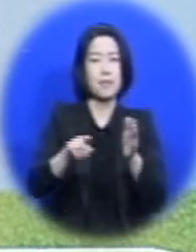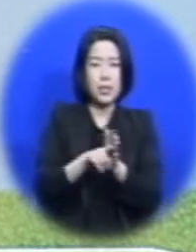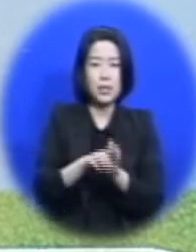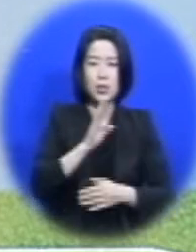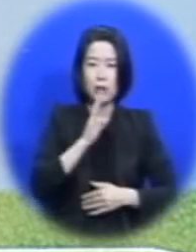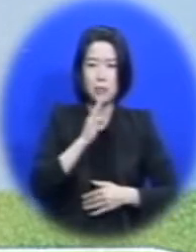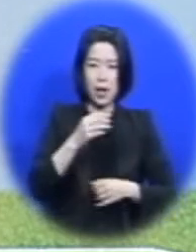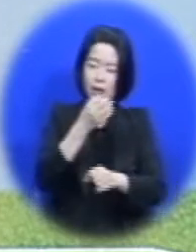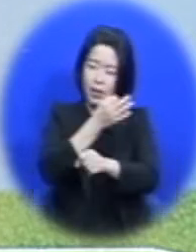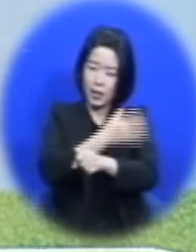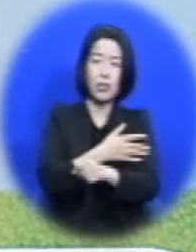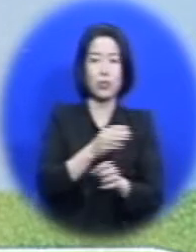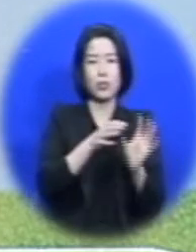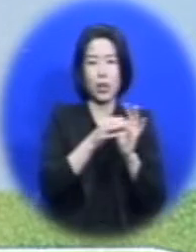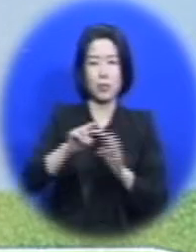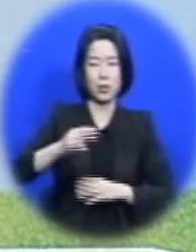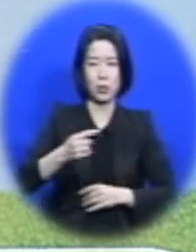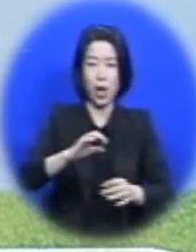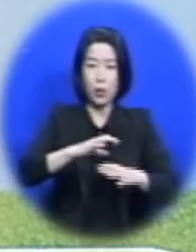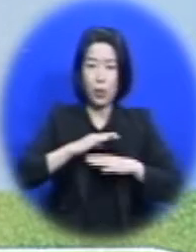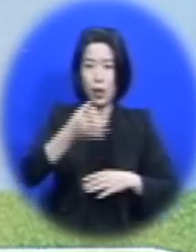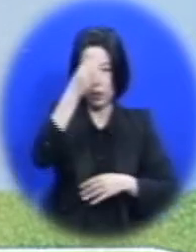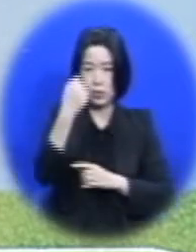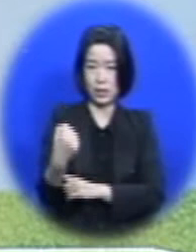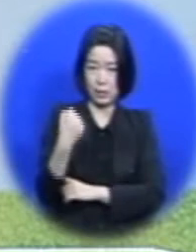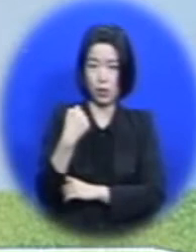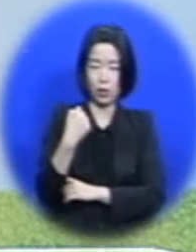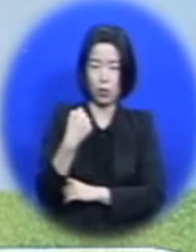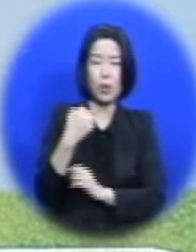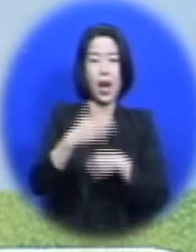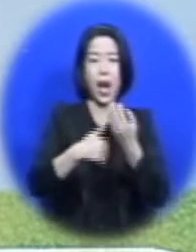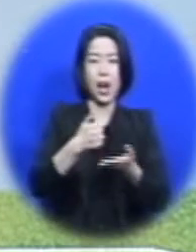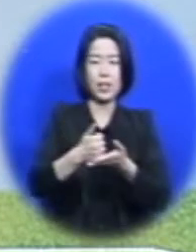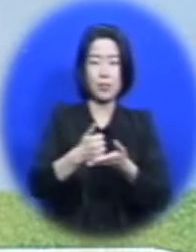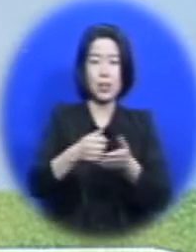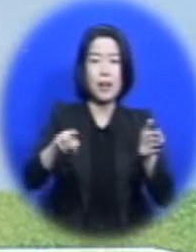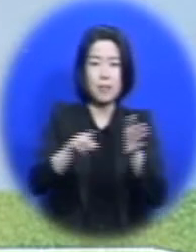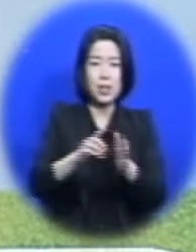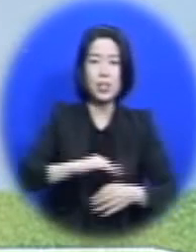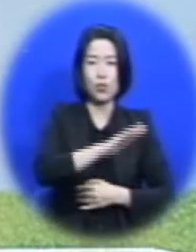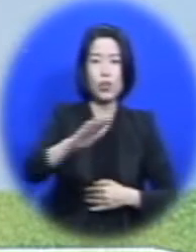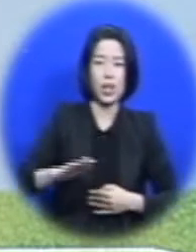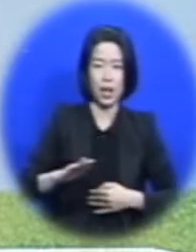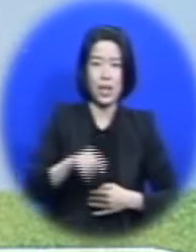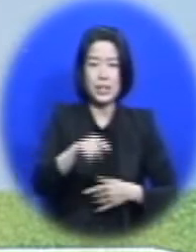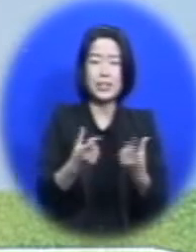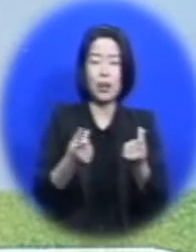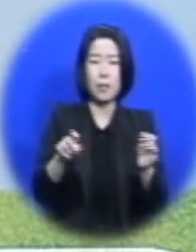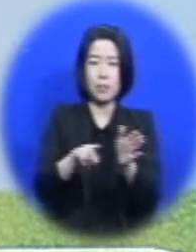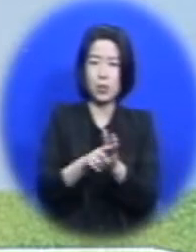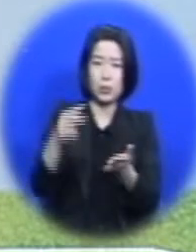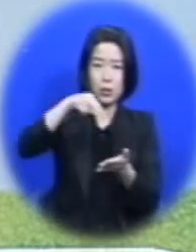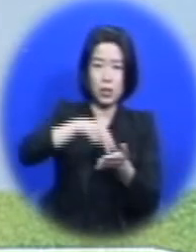정말 단순한 것이면서도 놀라운 능력이고 하나님은 하나님을 믿는 우리가 그런 믿음으로